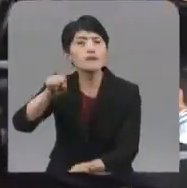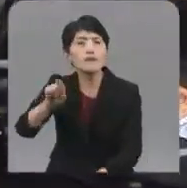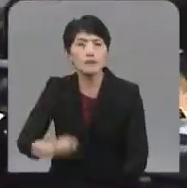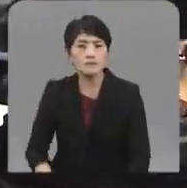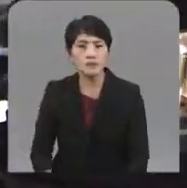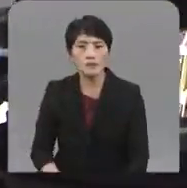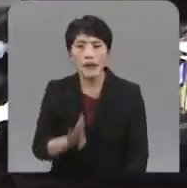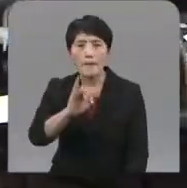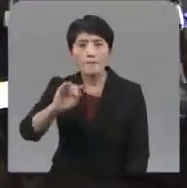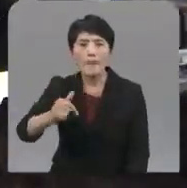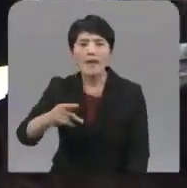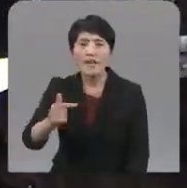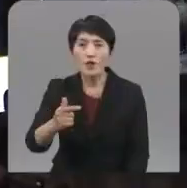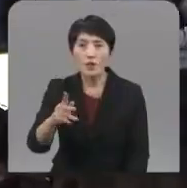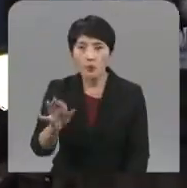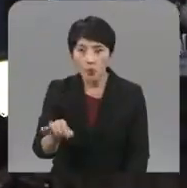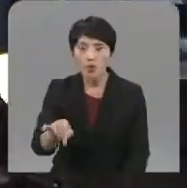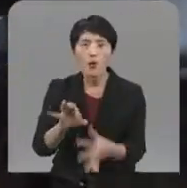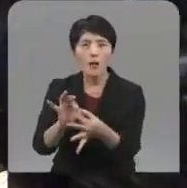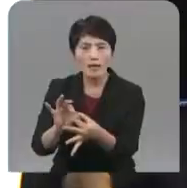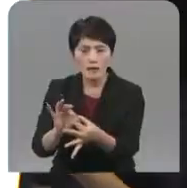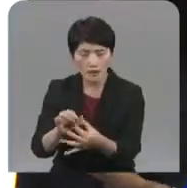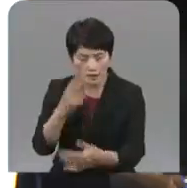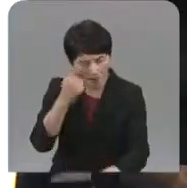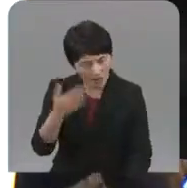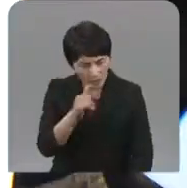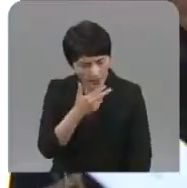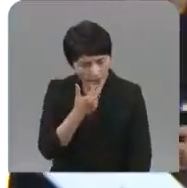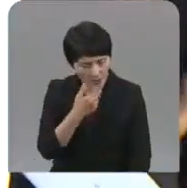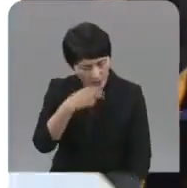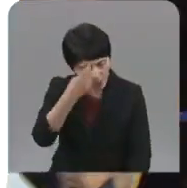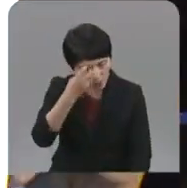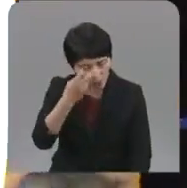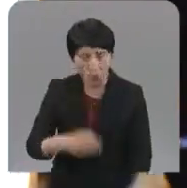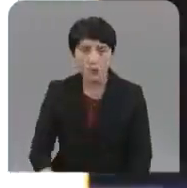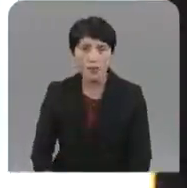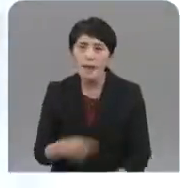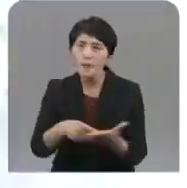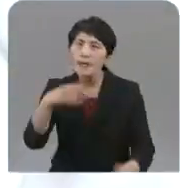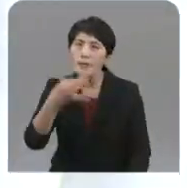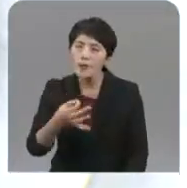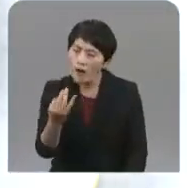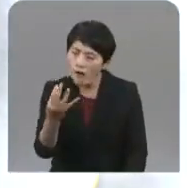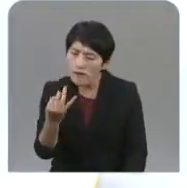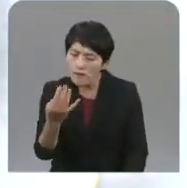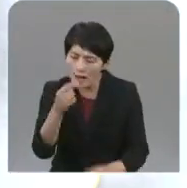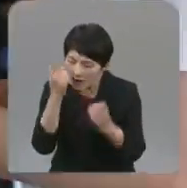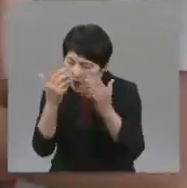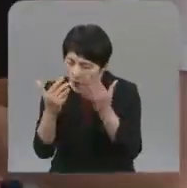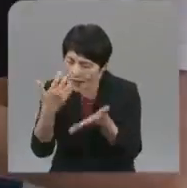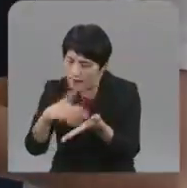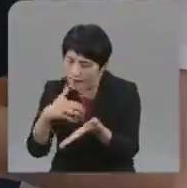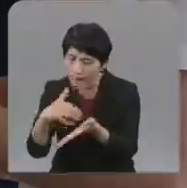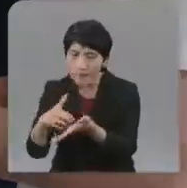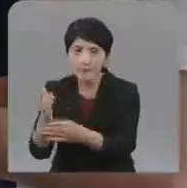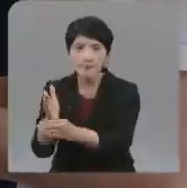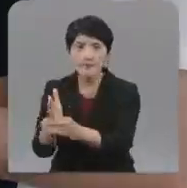в период седьмого по 9 сентября Первый вызов был 30 августа